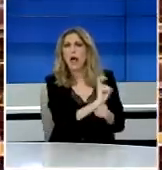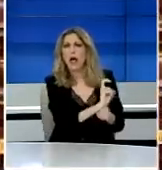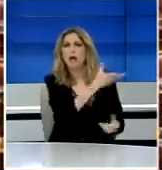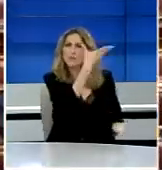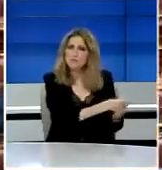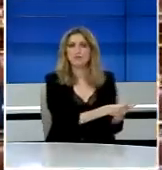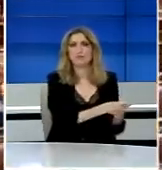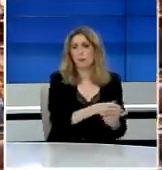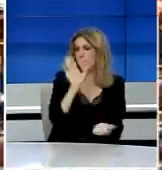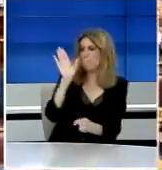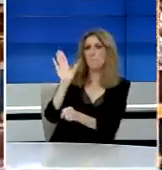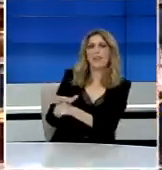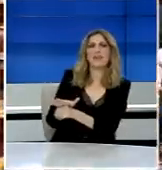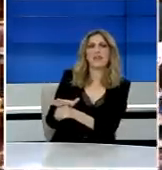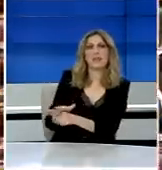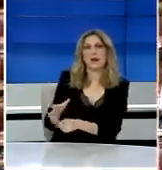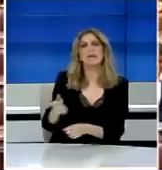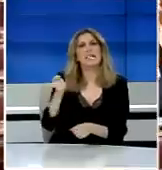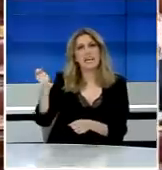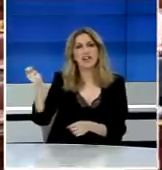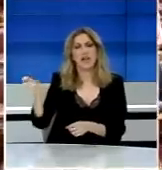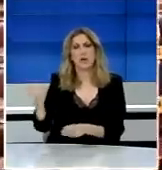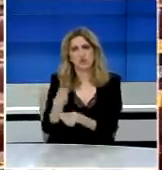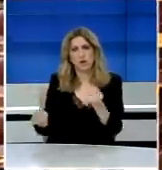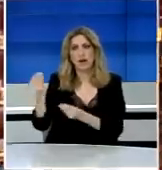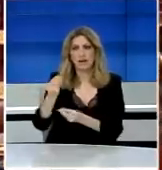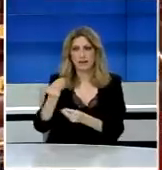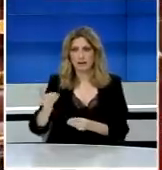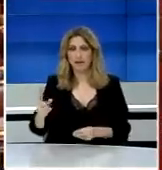ασφυξίας. Σχεδιάζοντας παρενθέσεις.